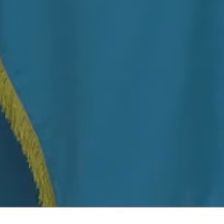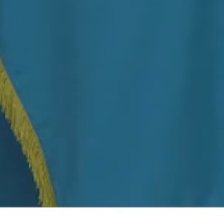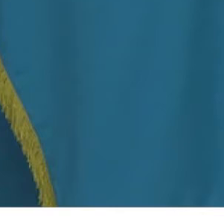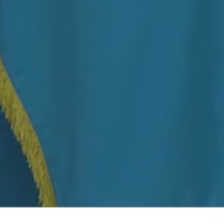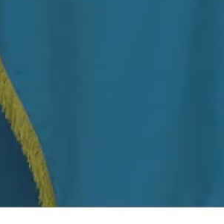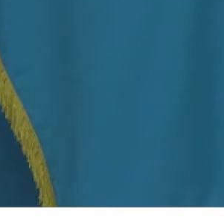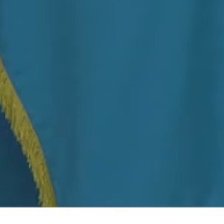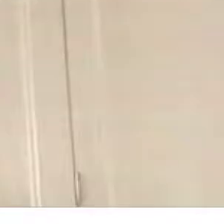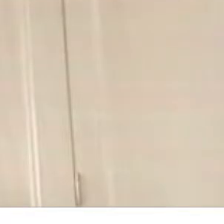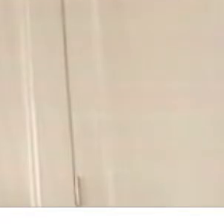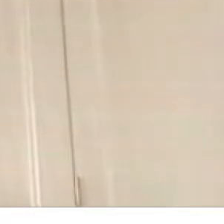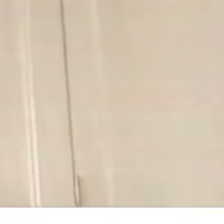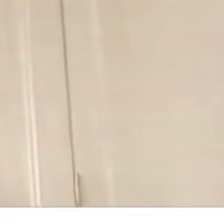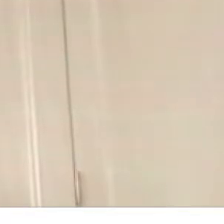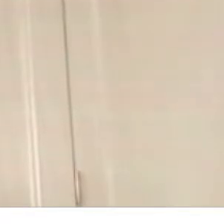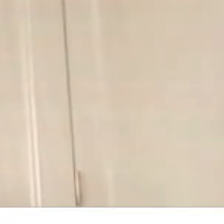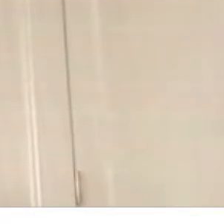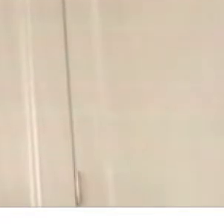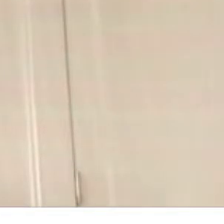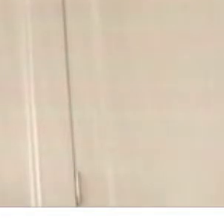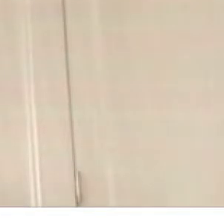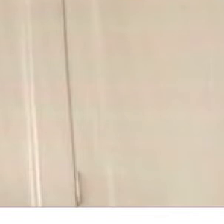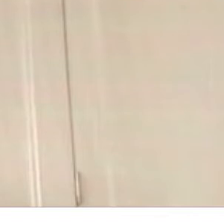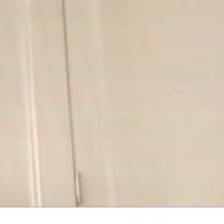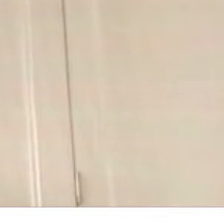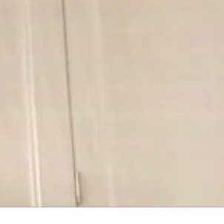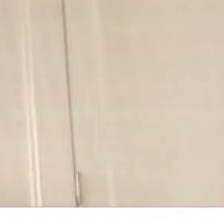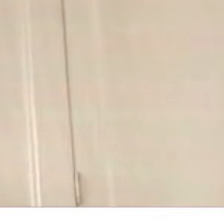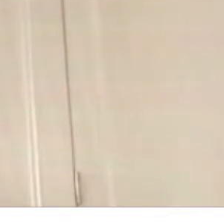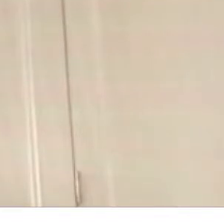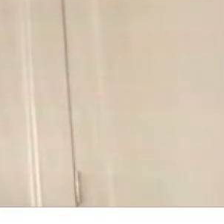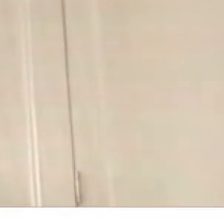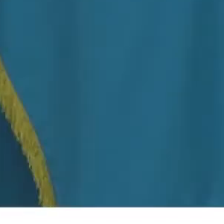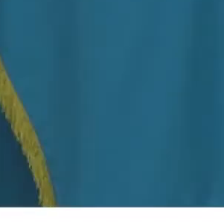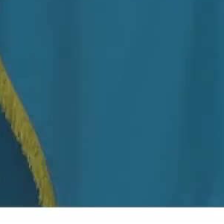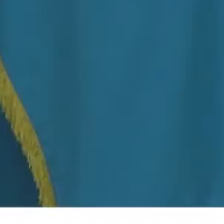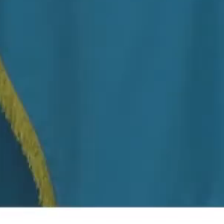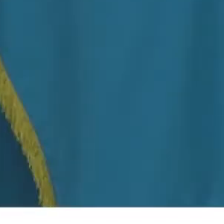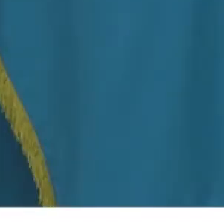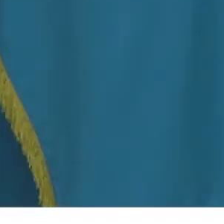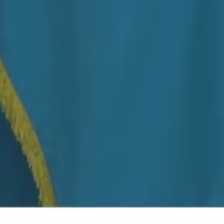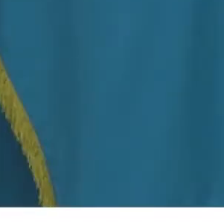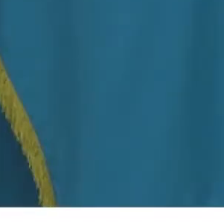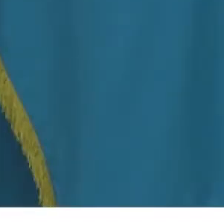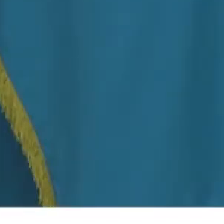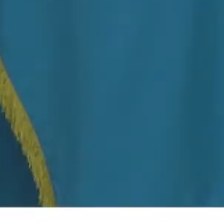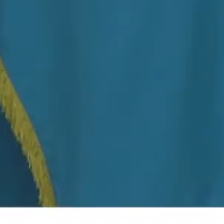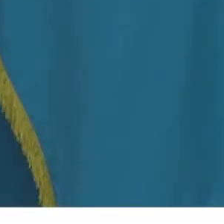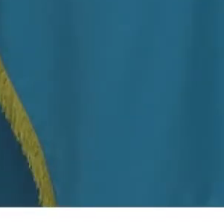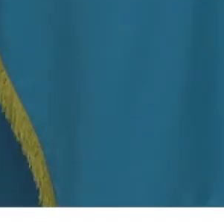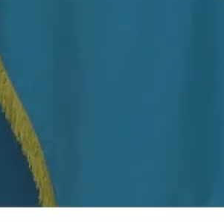күшейтіп, халықтың әл-ауқатын артыру үшін дәл осы кеңесте өте күрделі мәселелер жөнінде